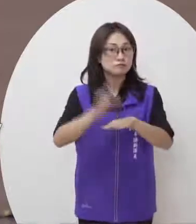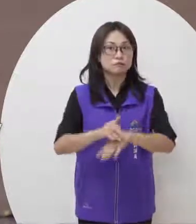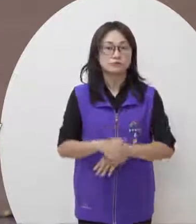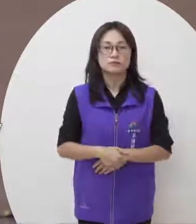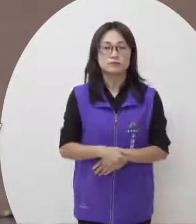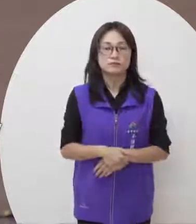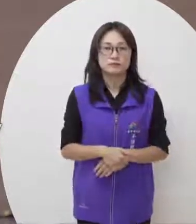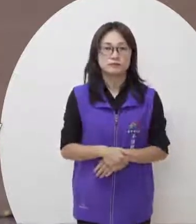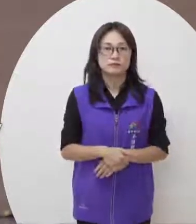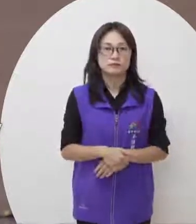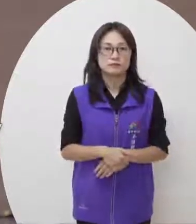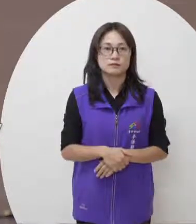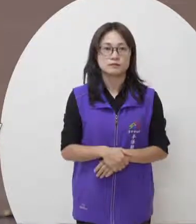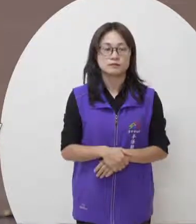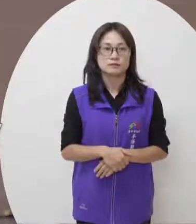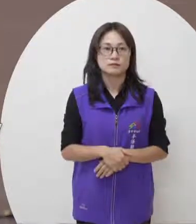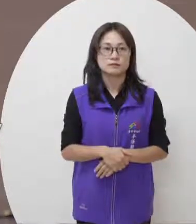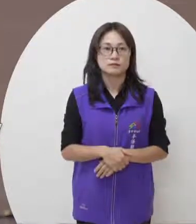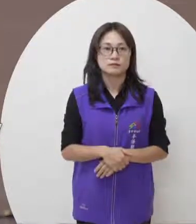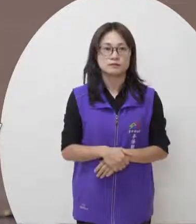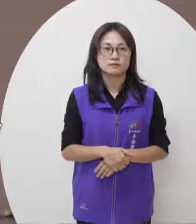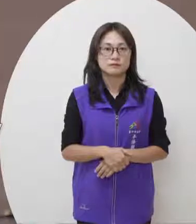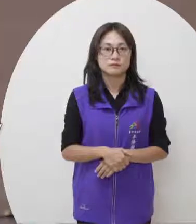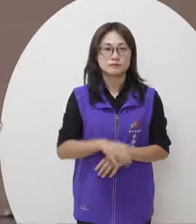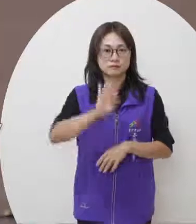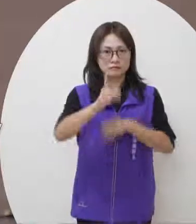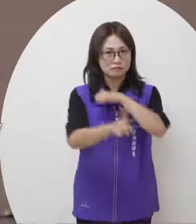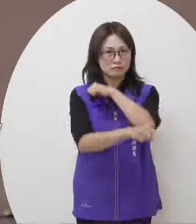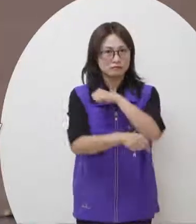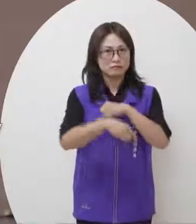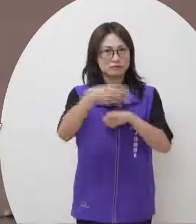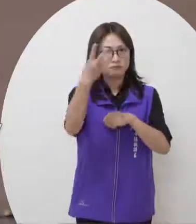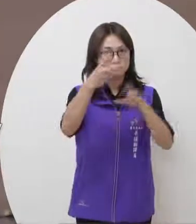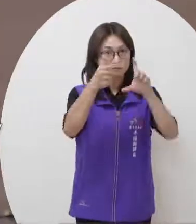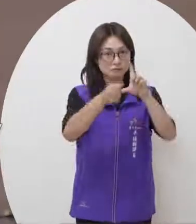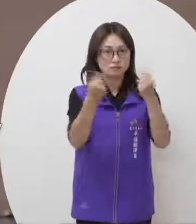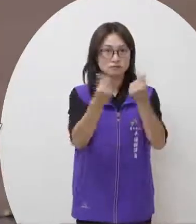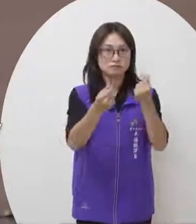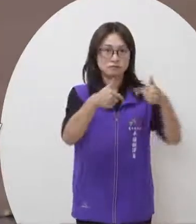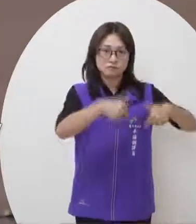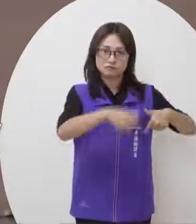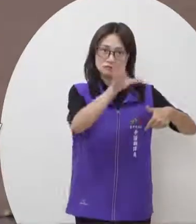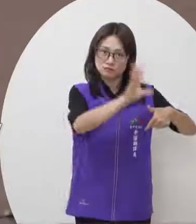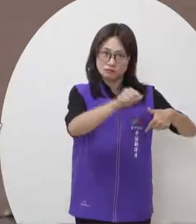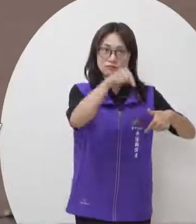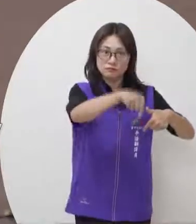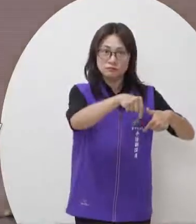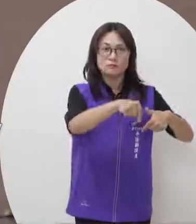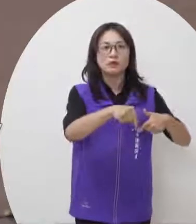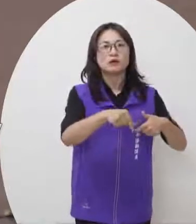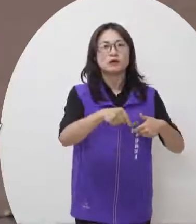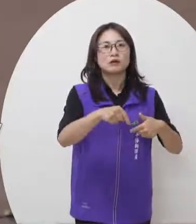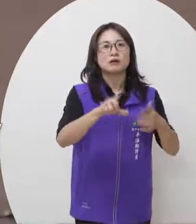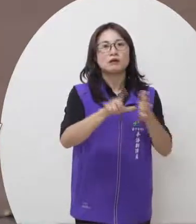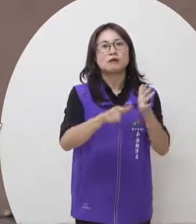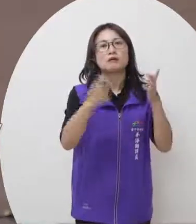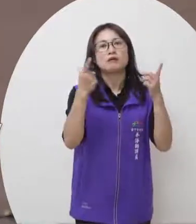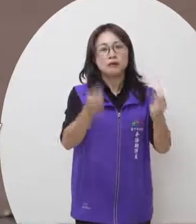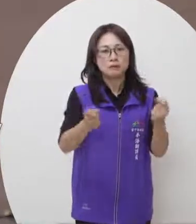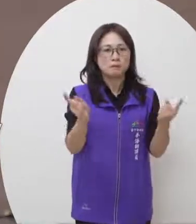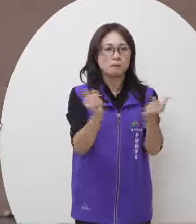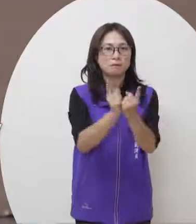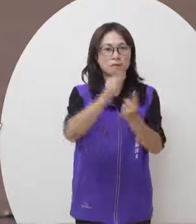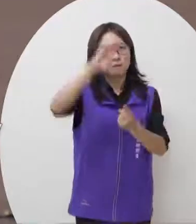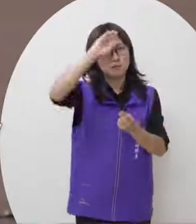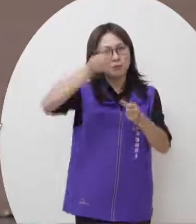拢总26区拢举行啊。最后这三个区包括西屯，刚好碰到疫情，本来今年上半年